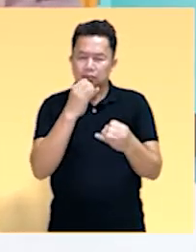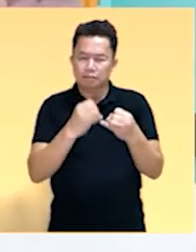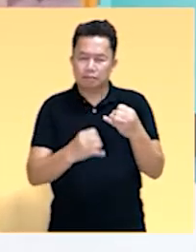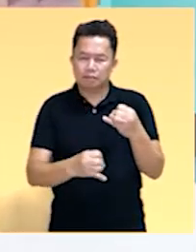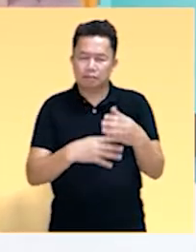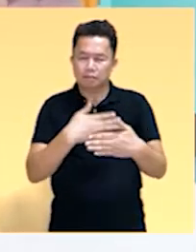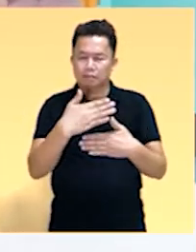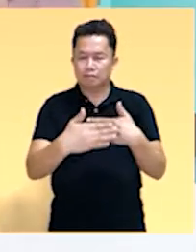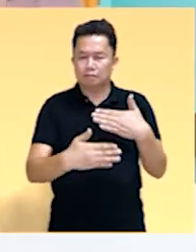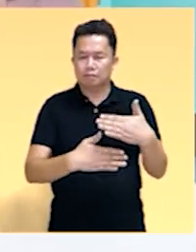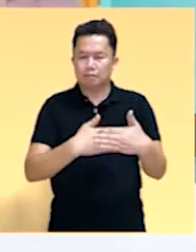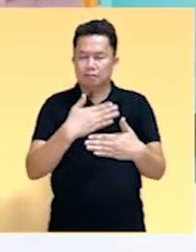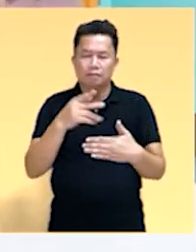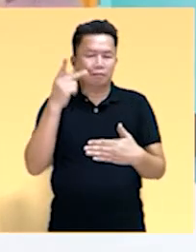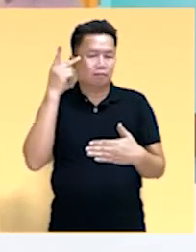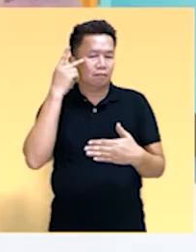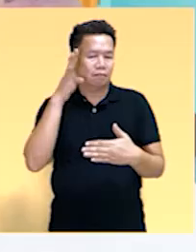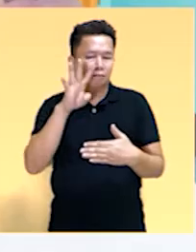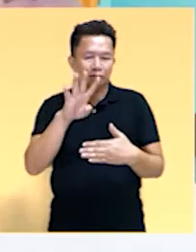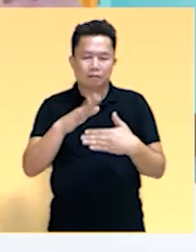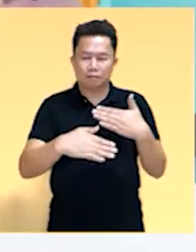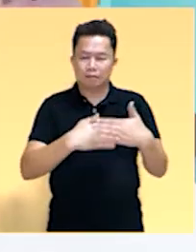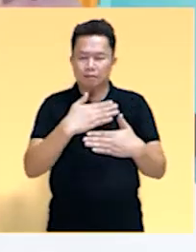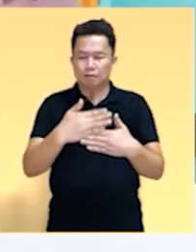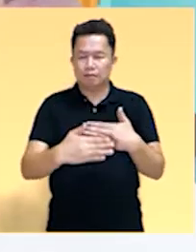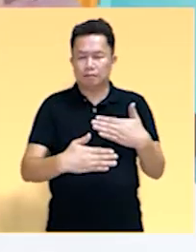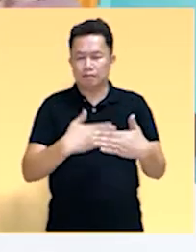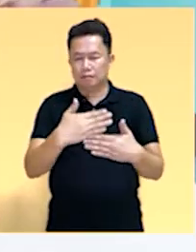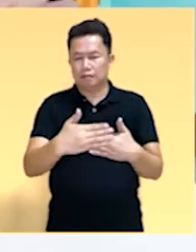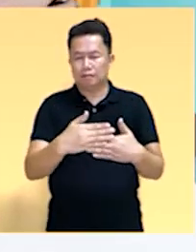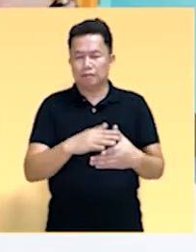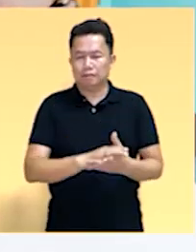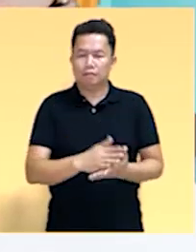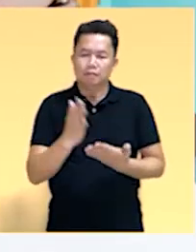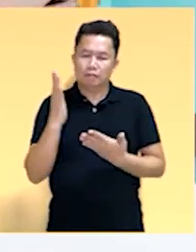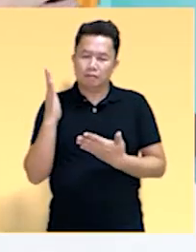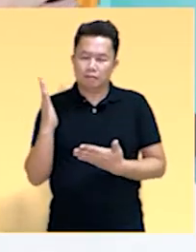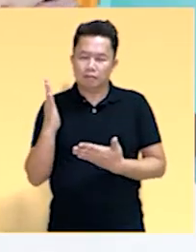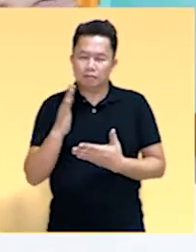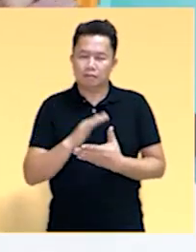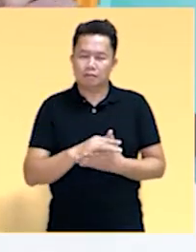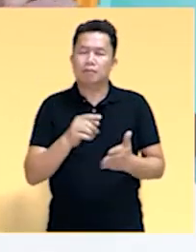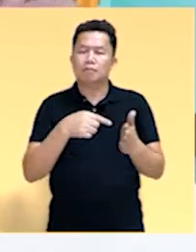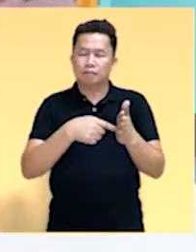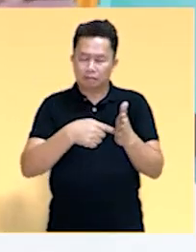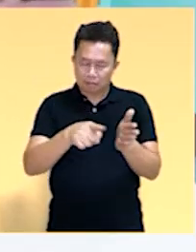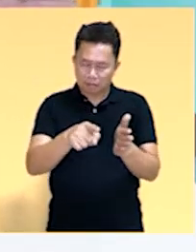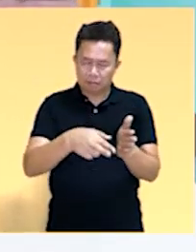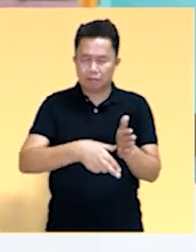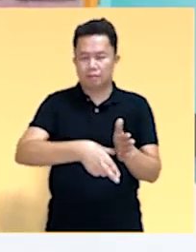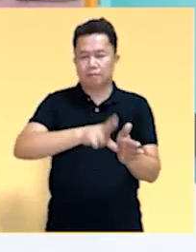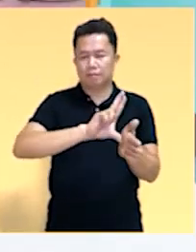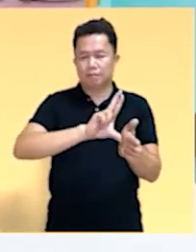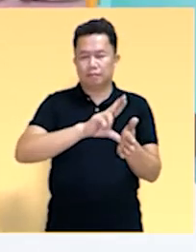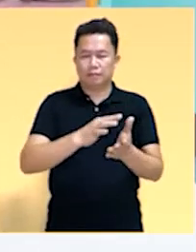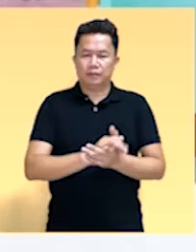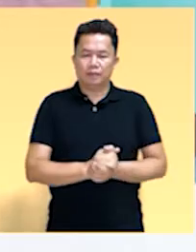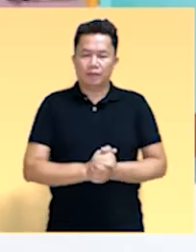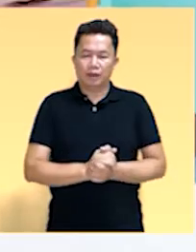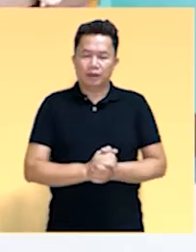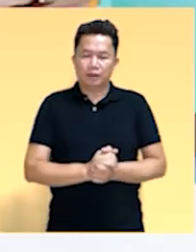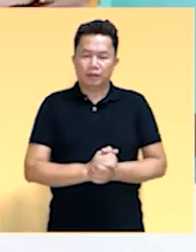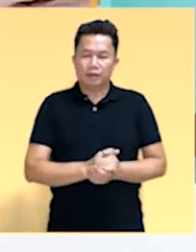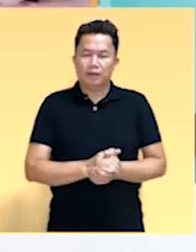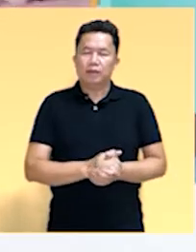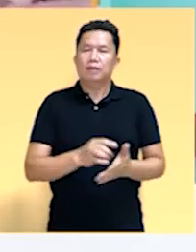step ng POLYAS 4-step procedure. Ito ay ang check or look back.